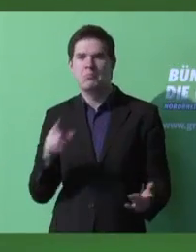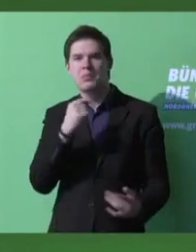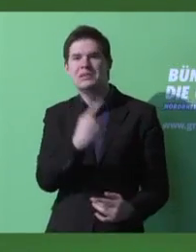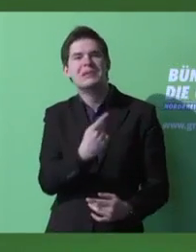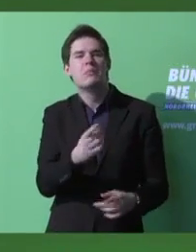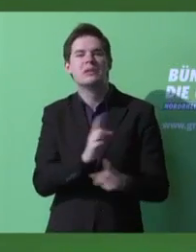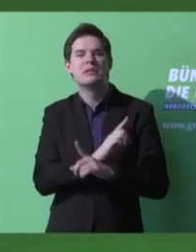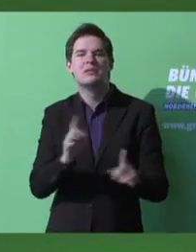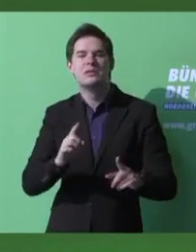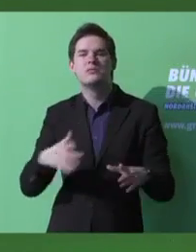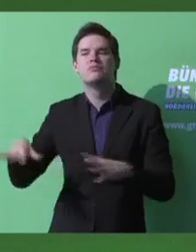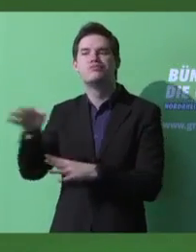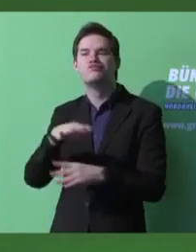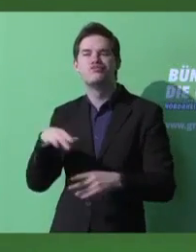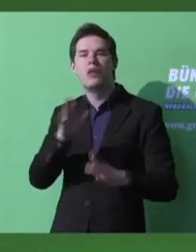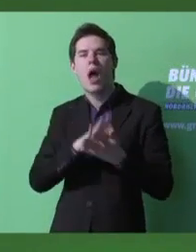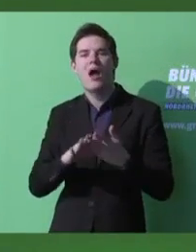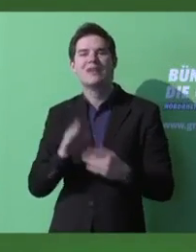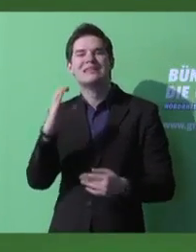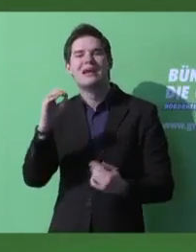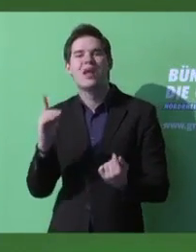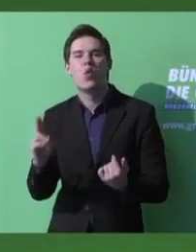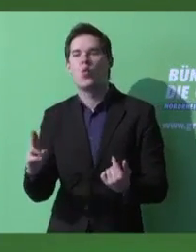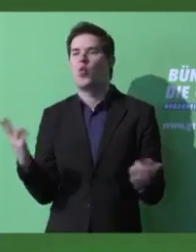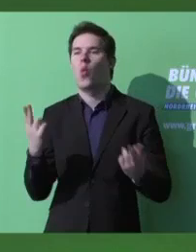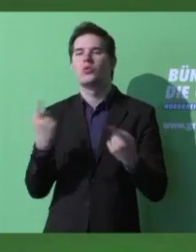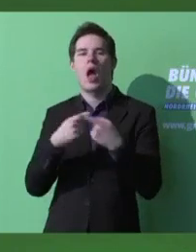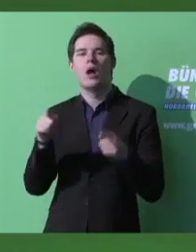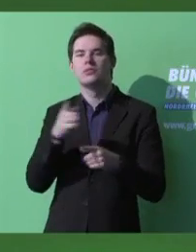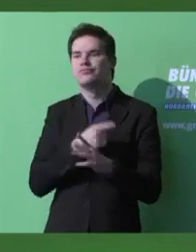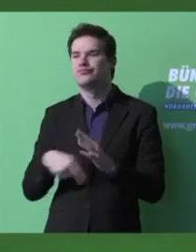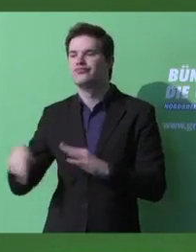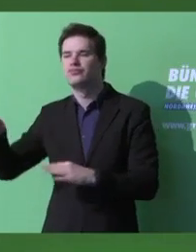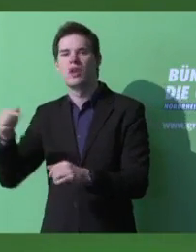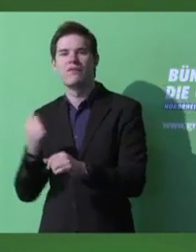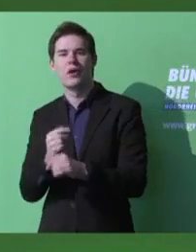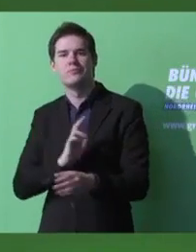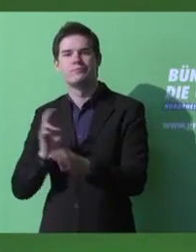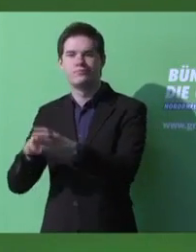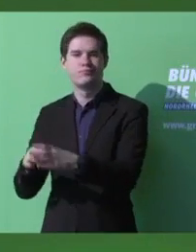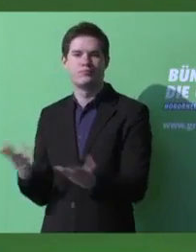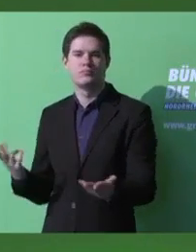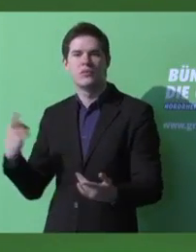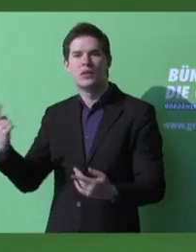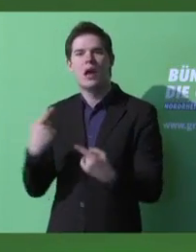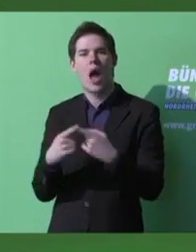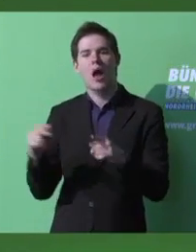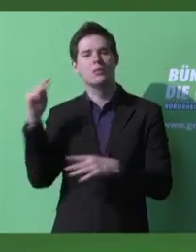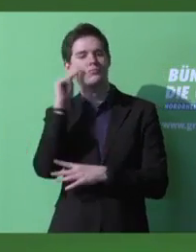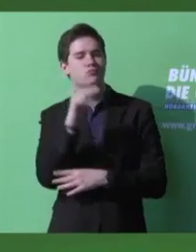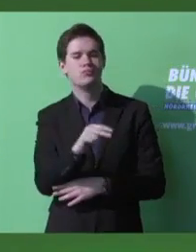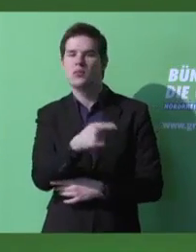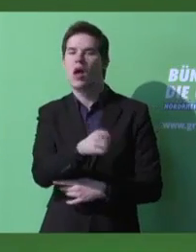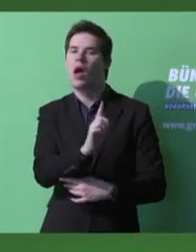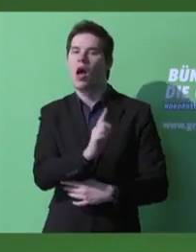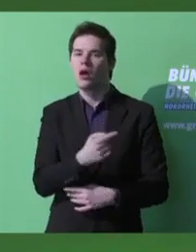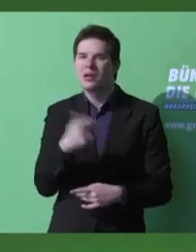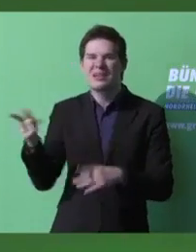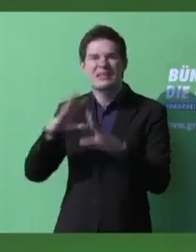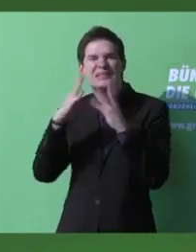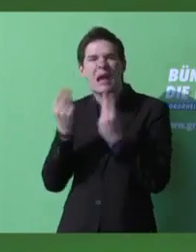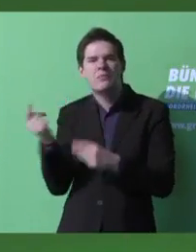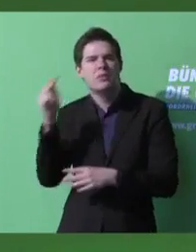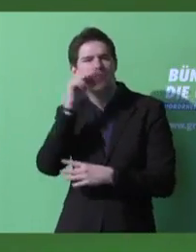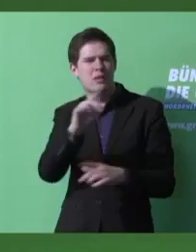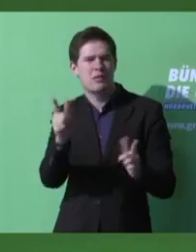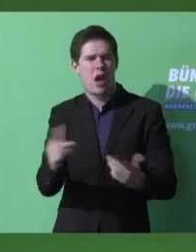in die Populisten, die von CDU und anderen dann ganz schnell da vor Ort auf der anderen Seite stehen und nicht das Ganze im Blick haben. Das sind Bündnis 90 die